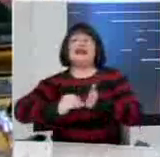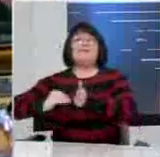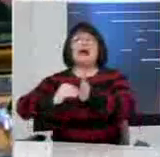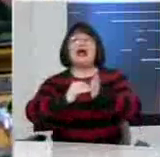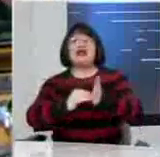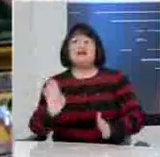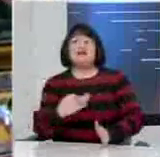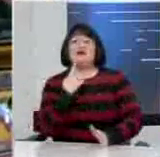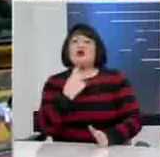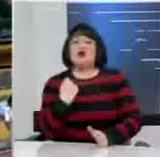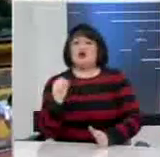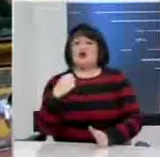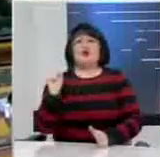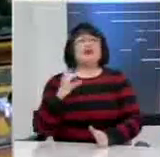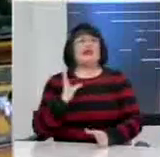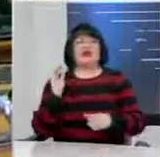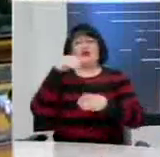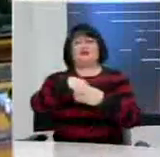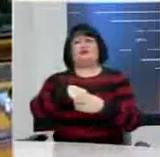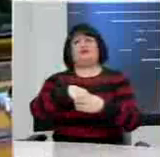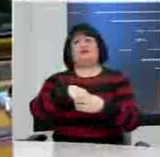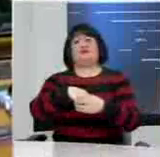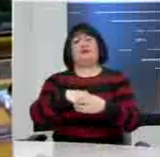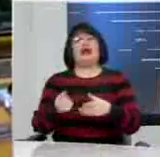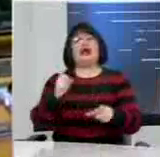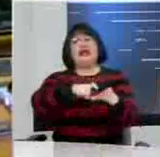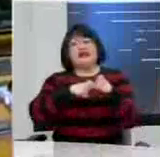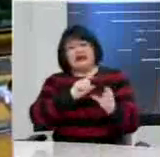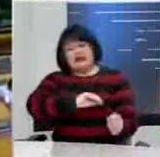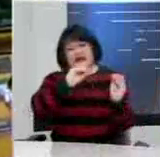επειδή διαφωνούσαν να ενταχθούν σε μια άλλη εταιρεία του ομίλου,